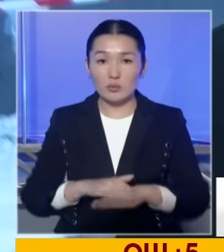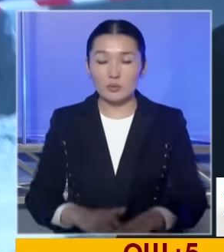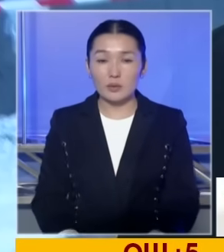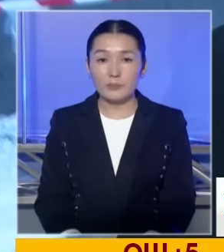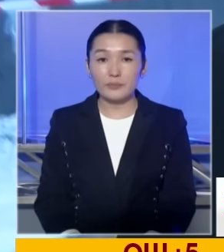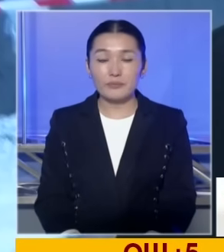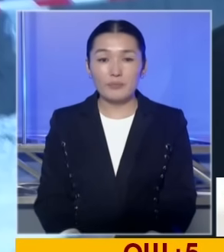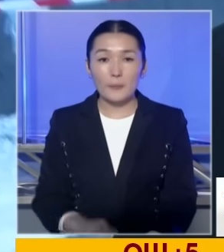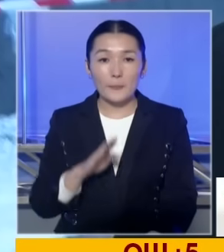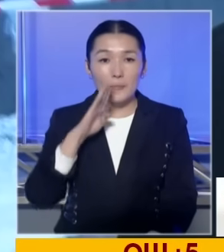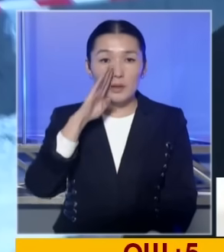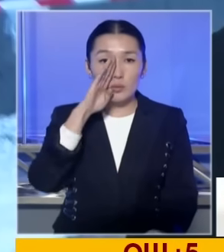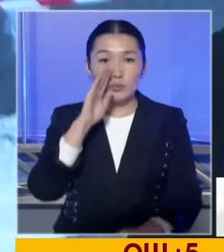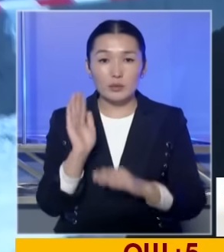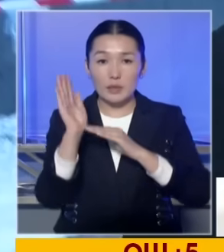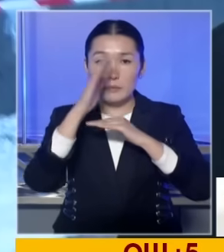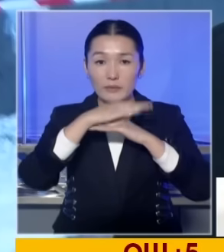мененки максимумда өзгөчө